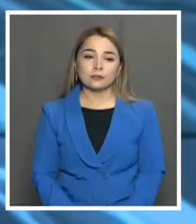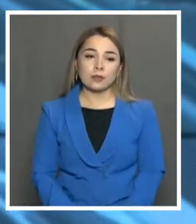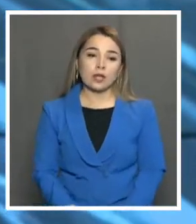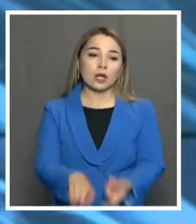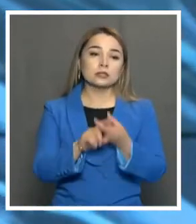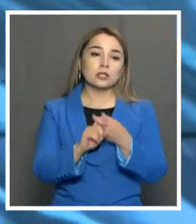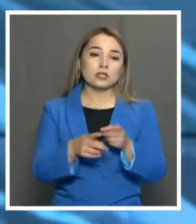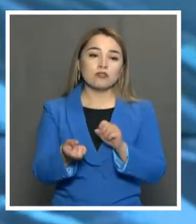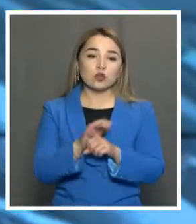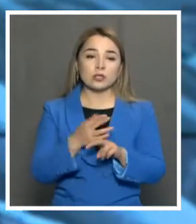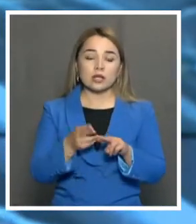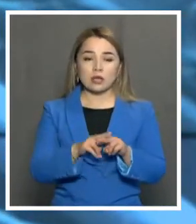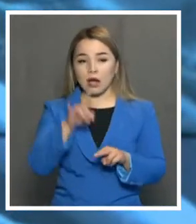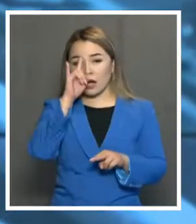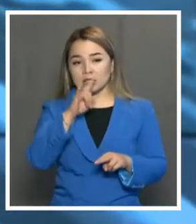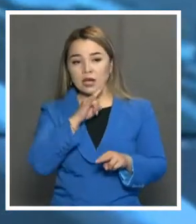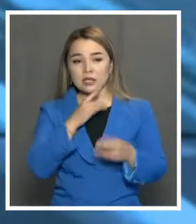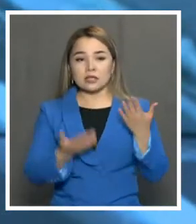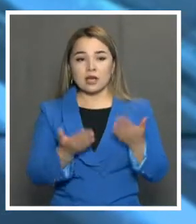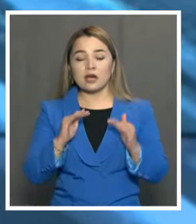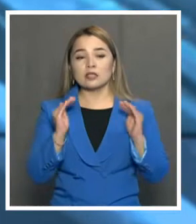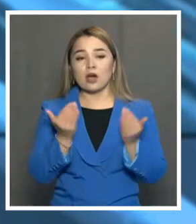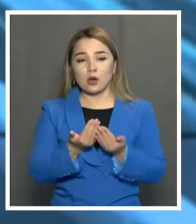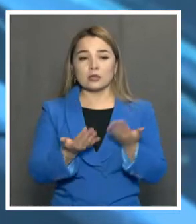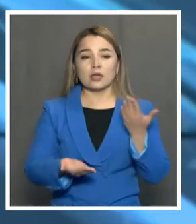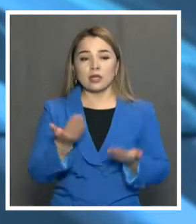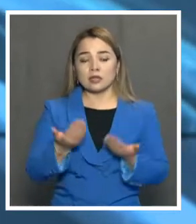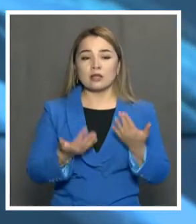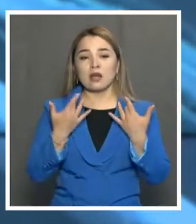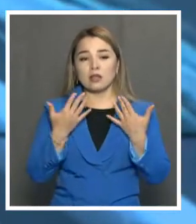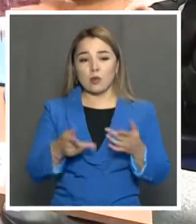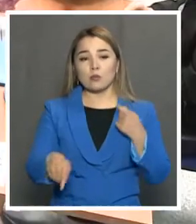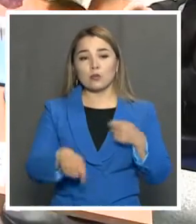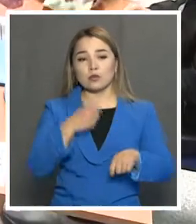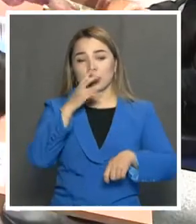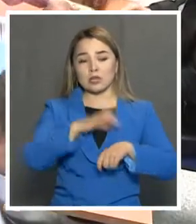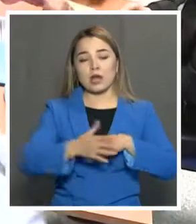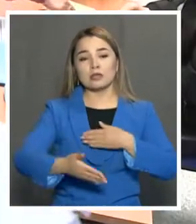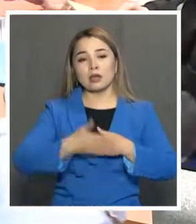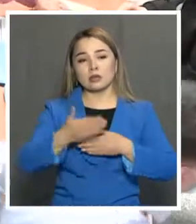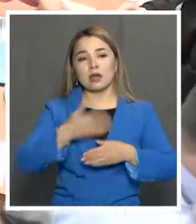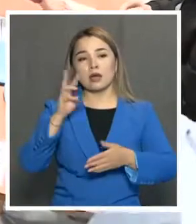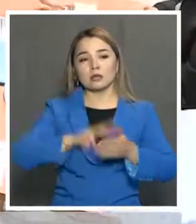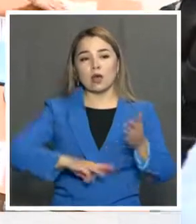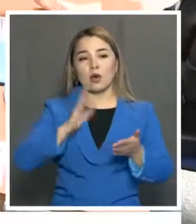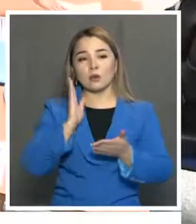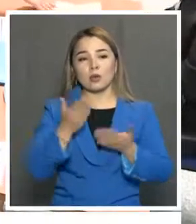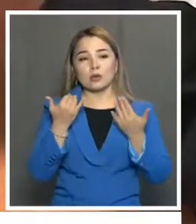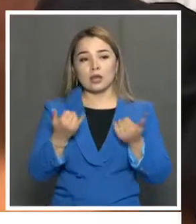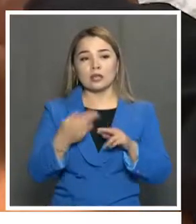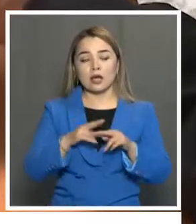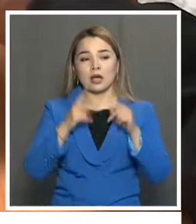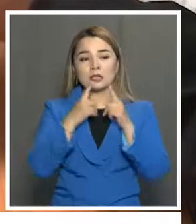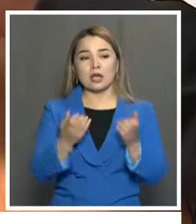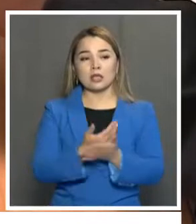Коронавирус жұқтырған қазақстандықтар оқшаулау талабын бұзса айыппұл арқалайды. Санитарлық-эпидемиологиялық бақылау комитеті жаңа санитарлық ережелер бекітілгенін